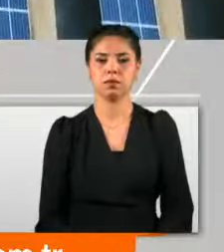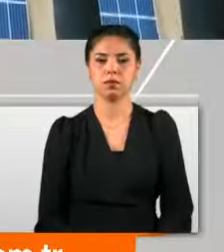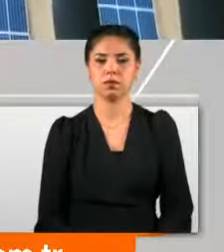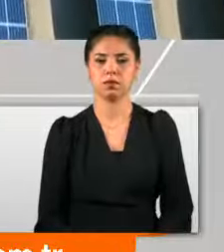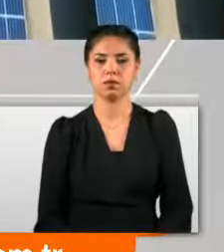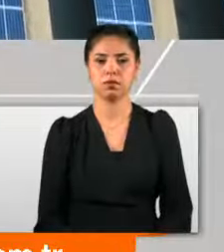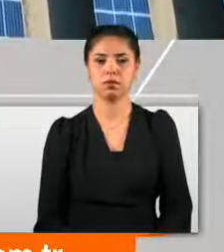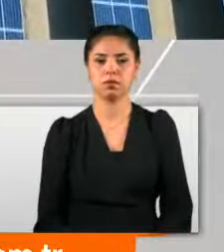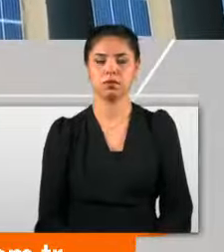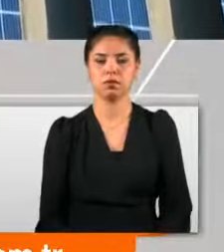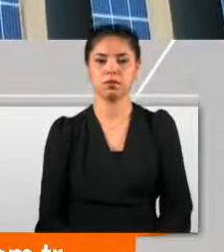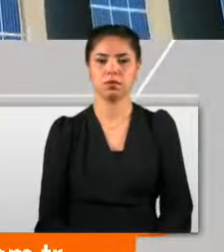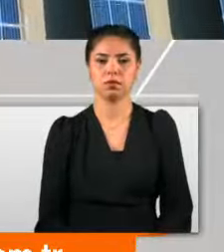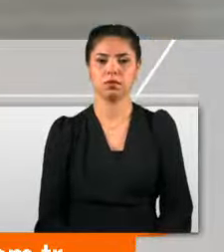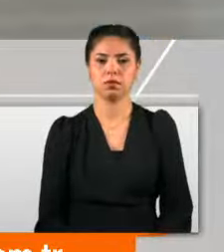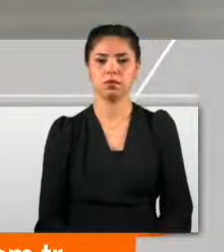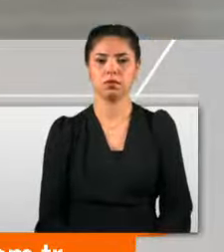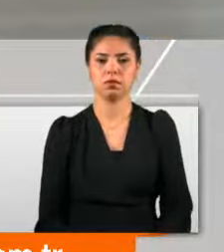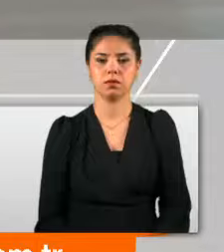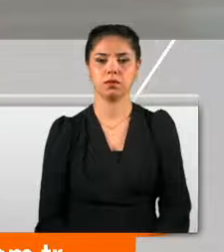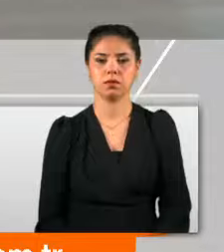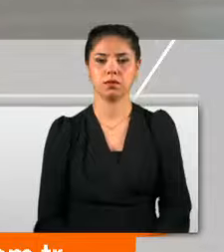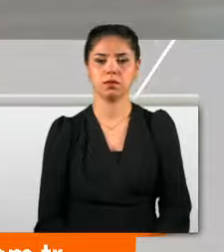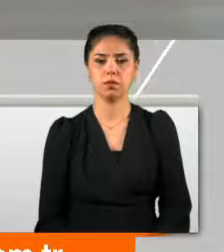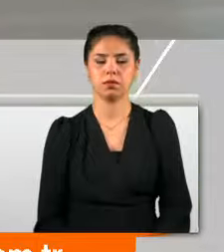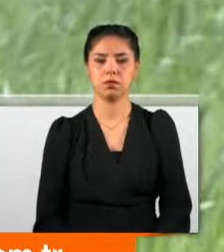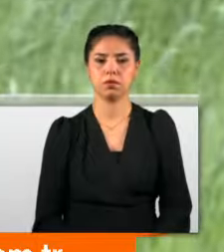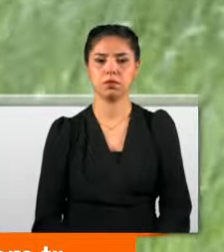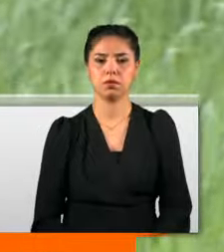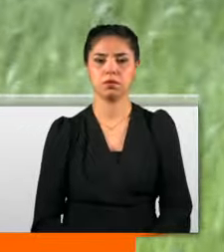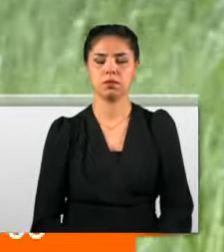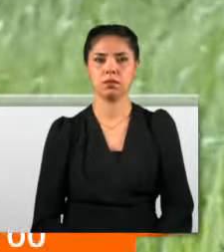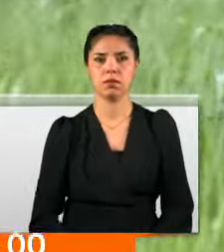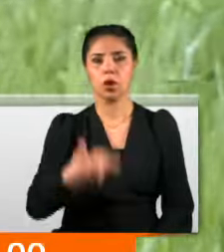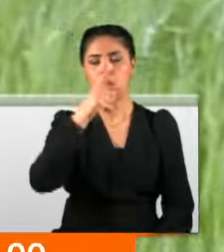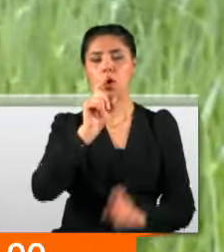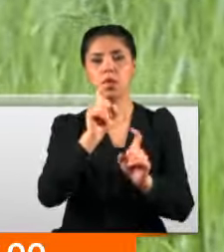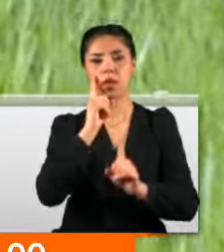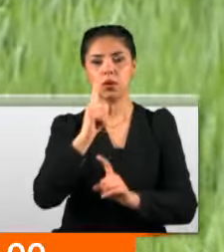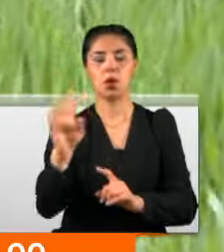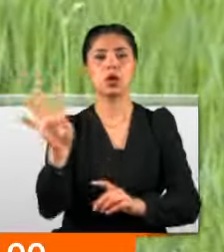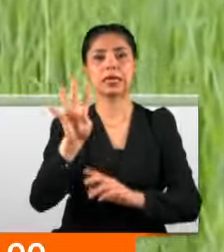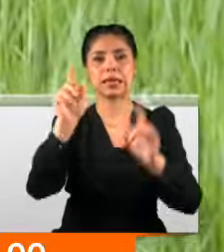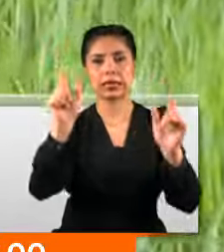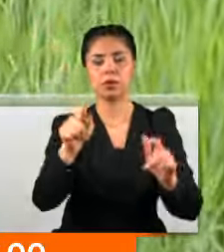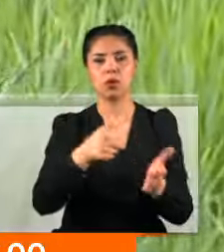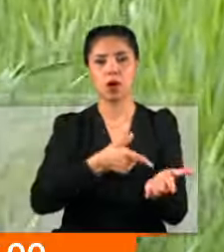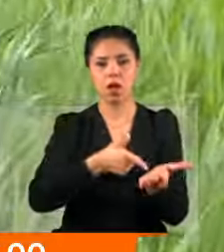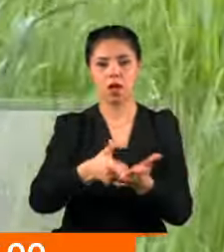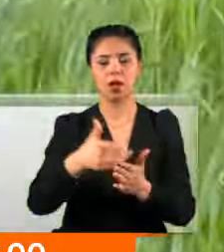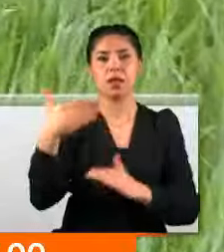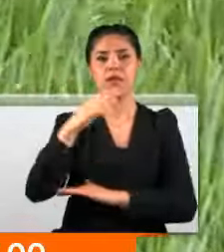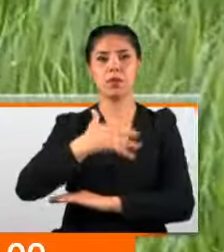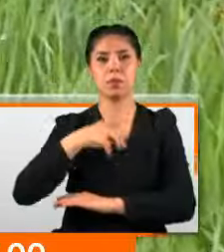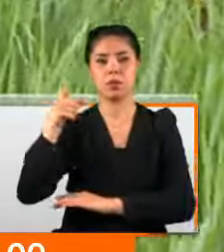Güneş paneline Sen bana baksana Ben yazın parke ile duruyorum burada güneş var mı bir kere Bak köyde konuşulan göre Kırklareli'ndeki bu araziyi firma